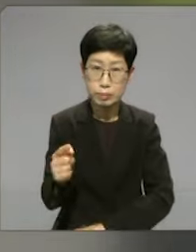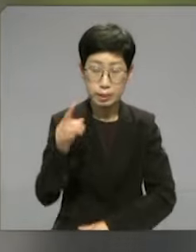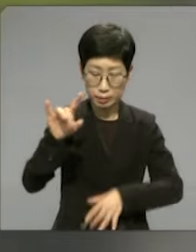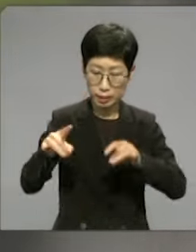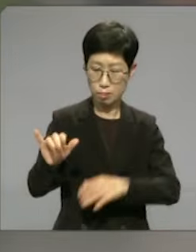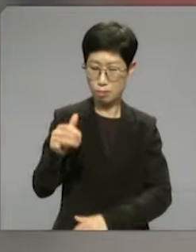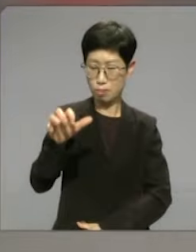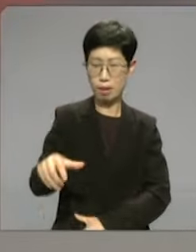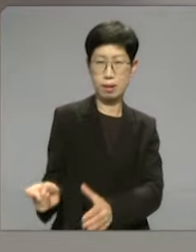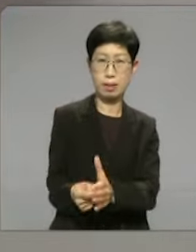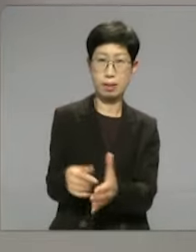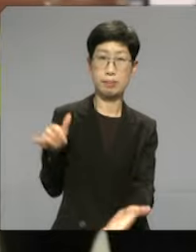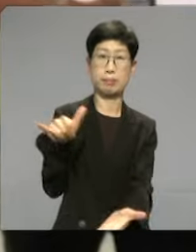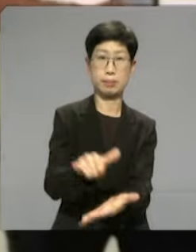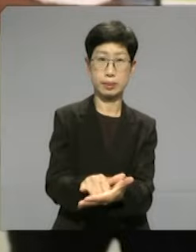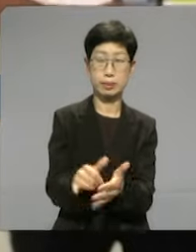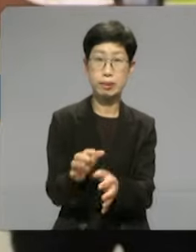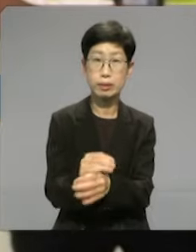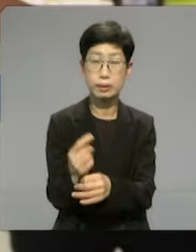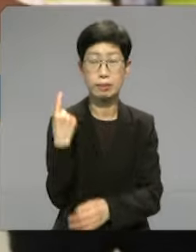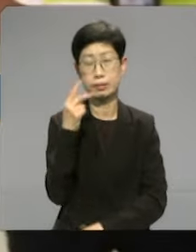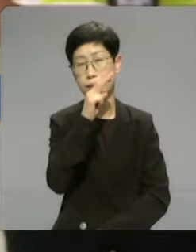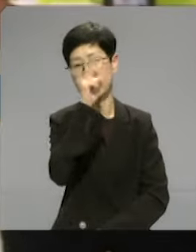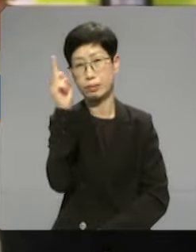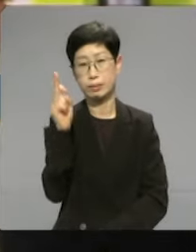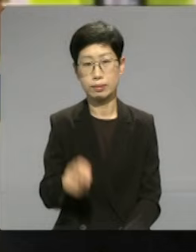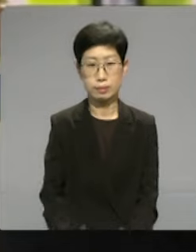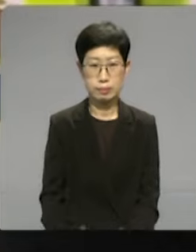착륙한 건 어제 오후.